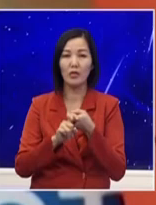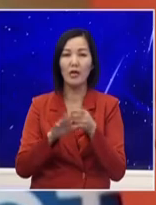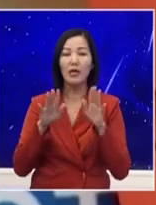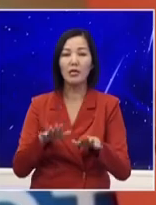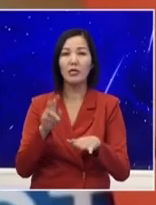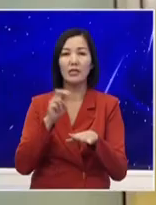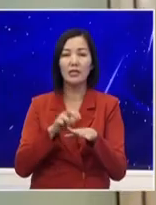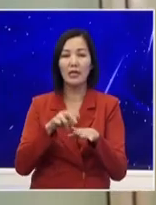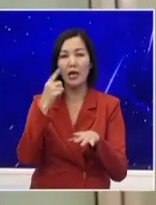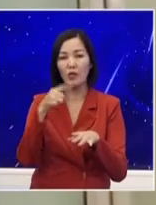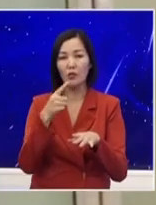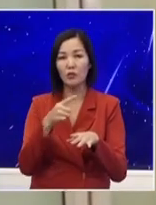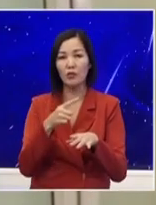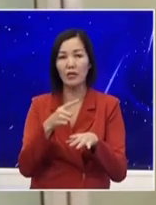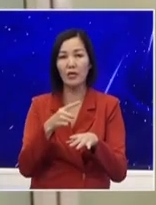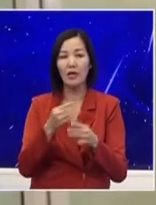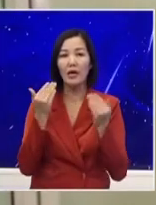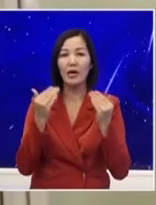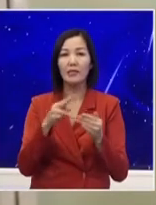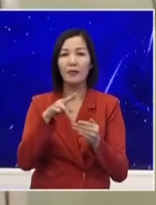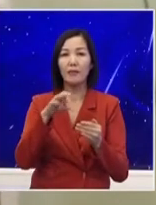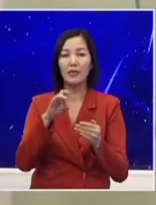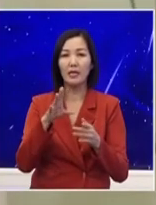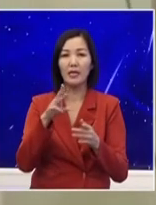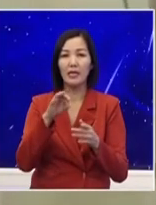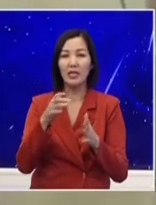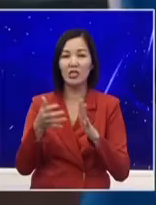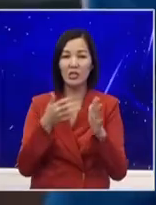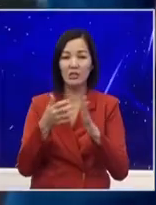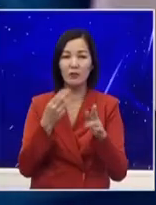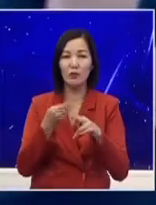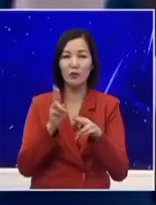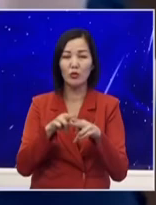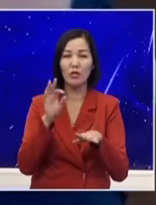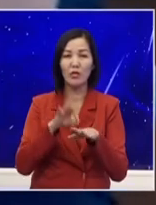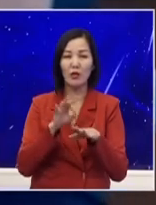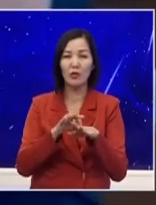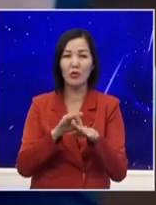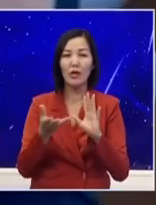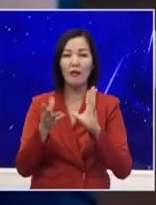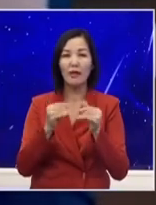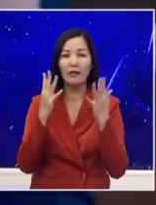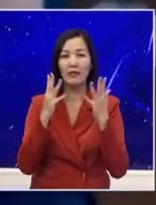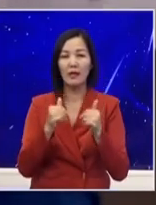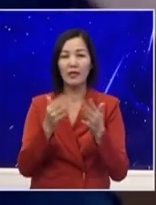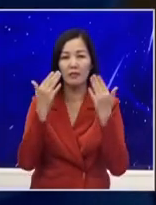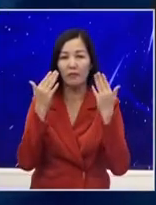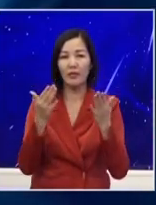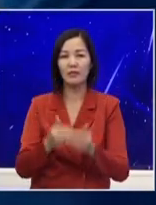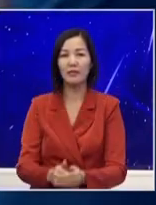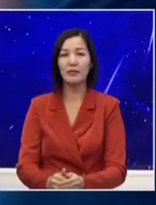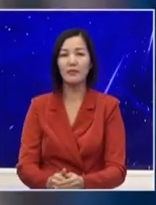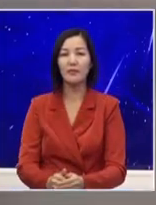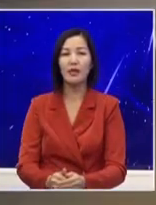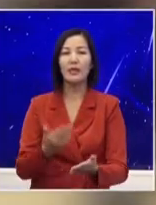Жергілікті дәрігерлердің айтуынша, елге әлі де ПТР-тест жетіспейді. Сондықтан індетке шалдыққандардың нақты саны әлі де белгісіз болып тұр.